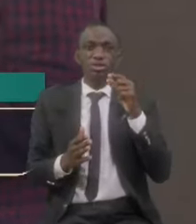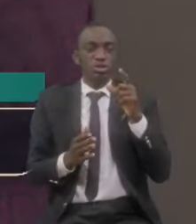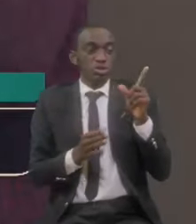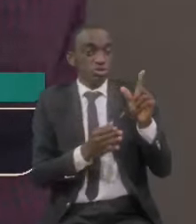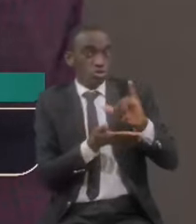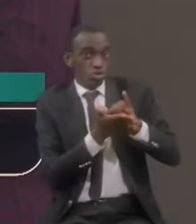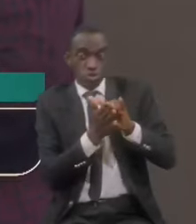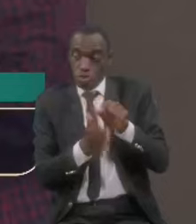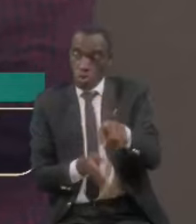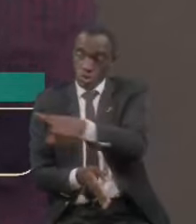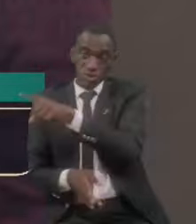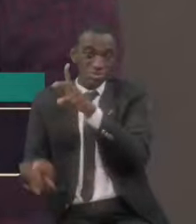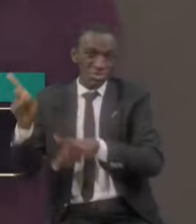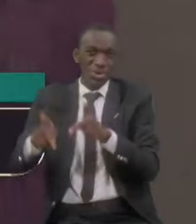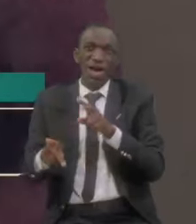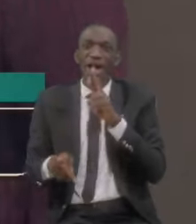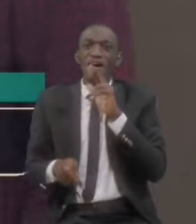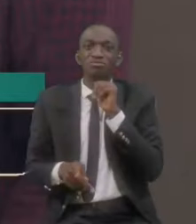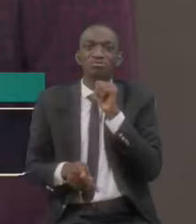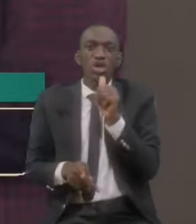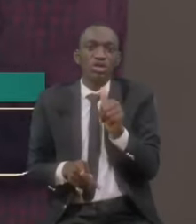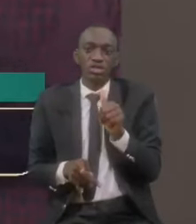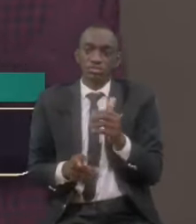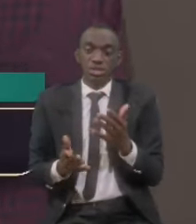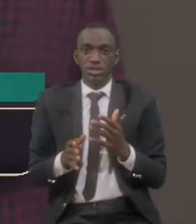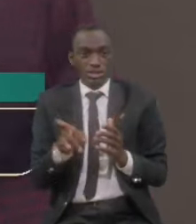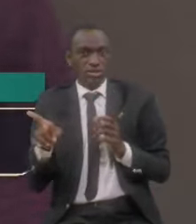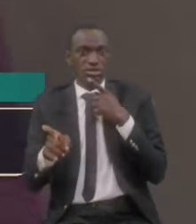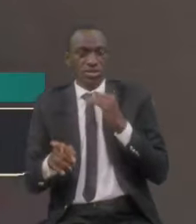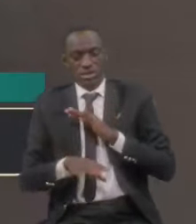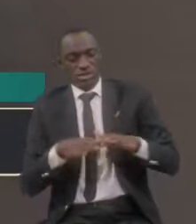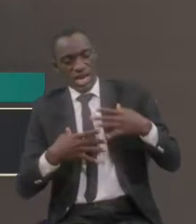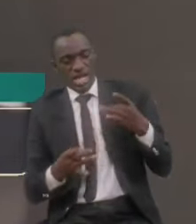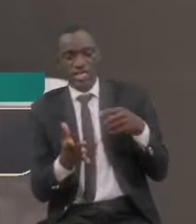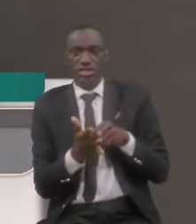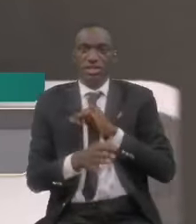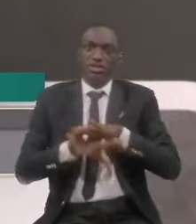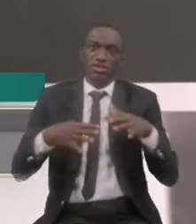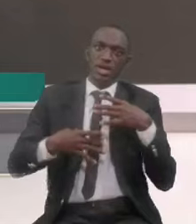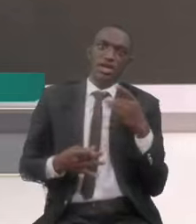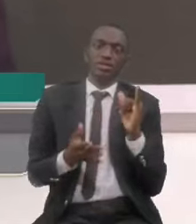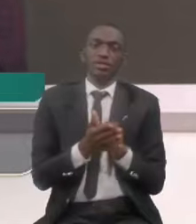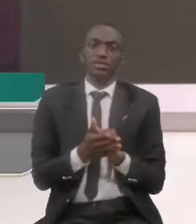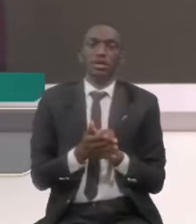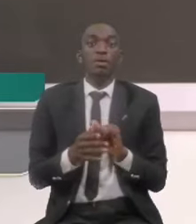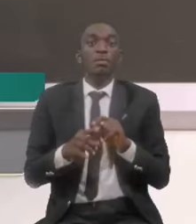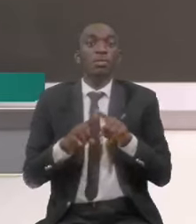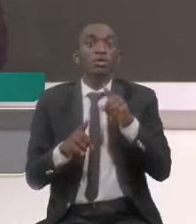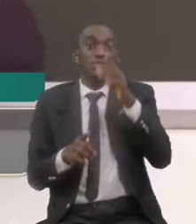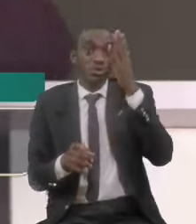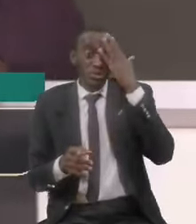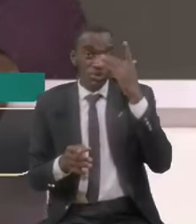gens autour de toi, ah, je n'aime pas ça, je n'aime pas ça. Mais tu sais, il y a le chauffeur